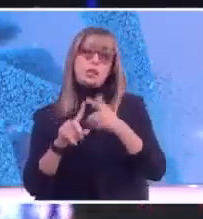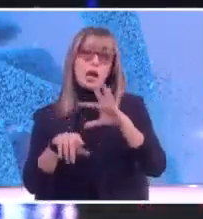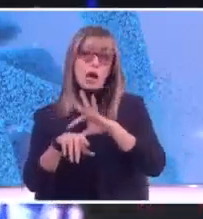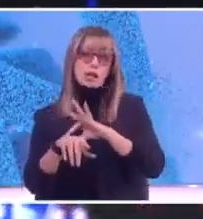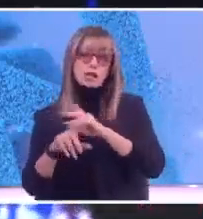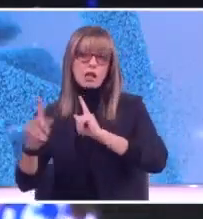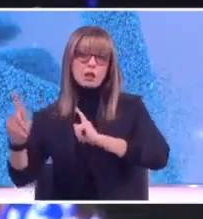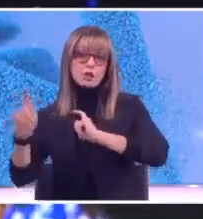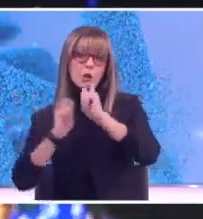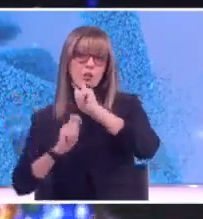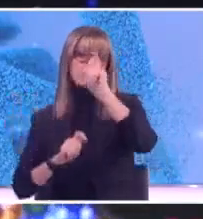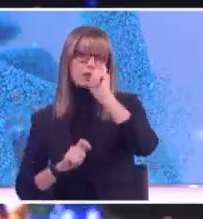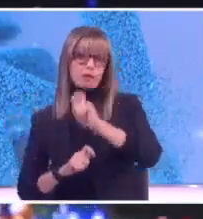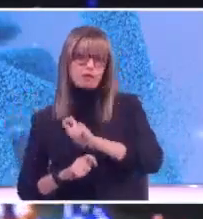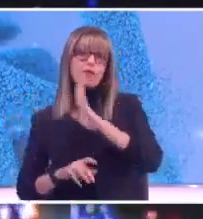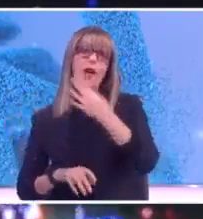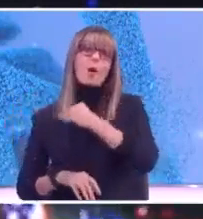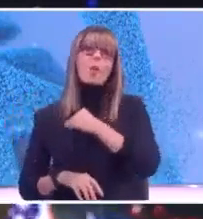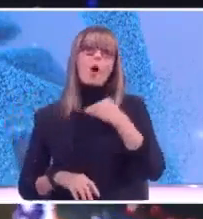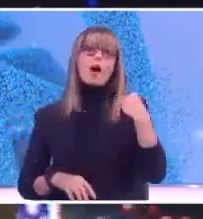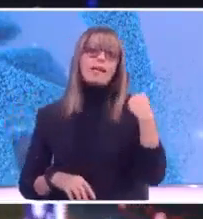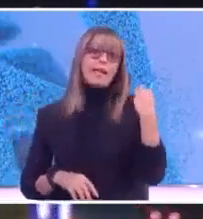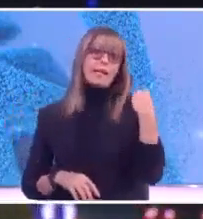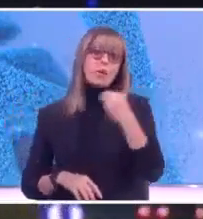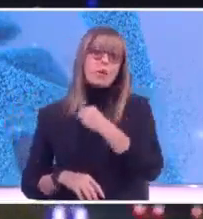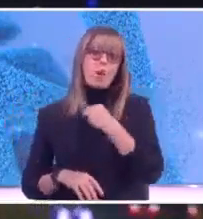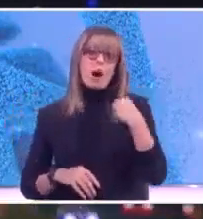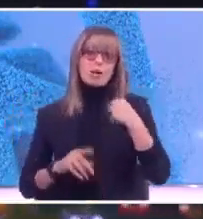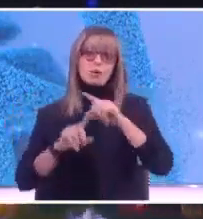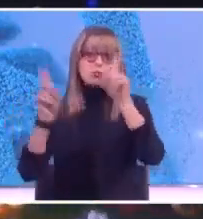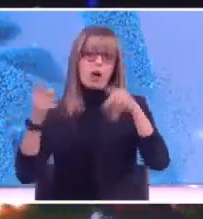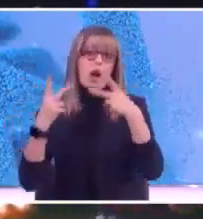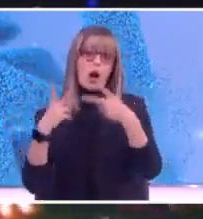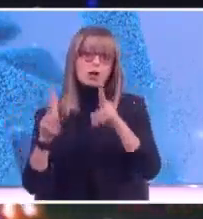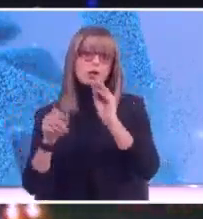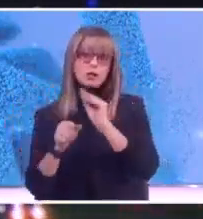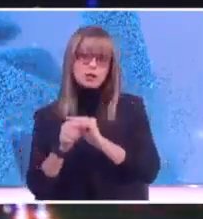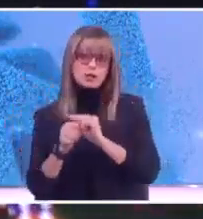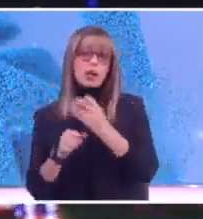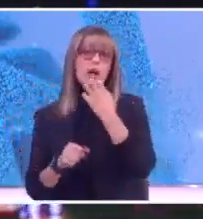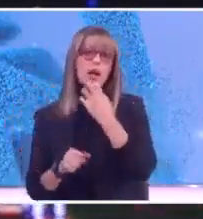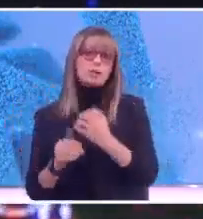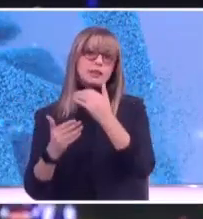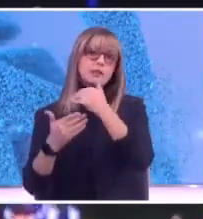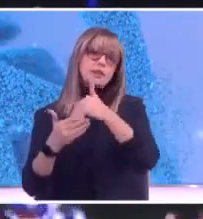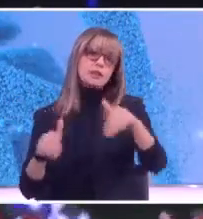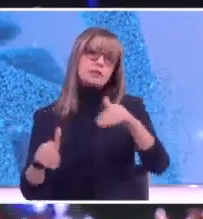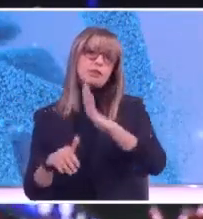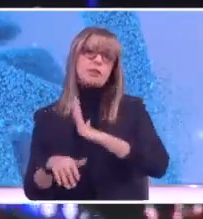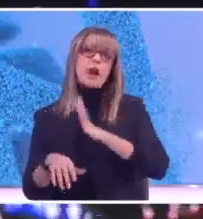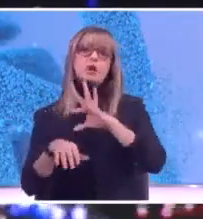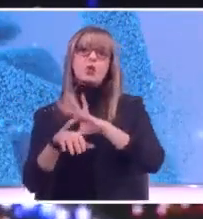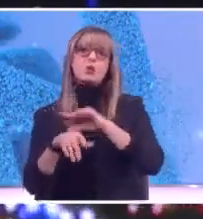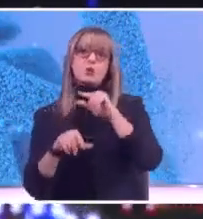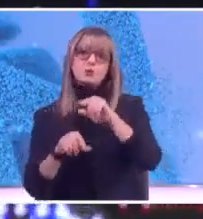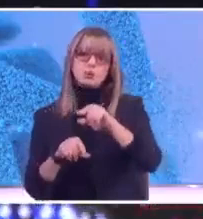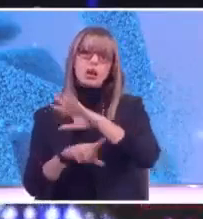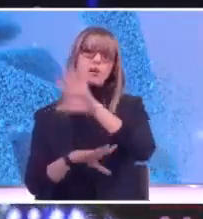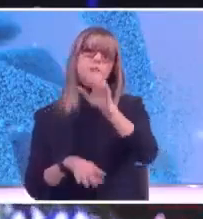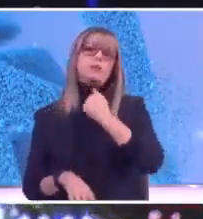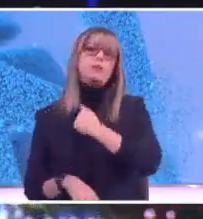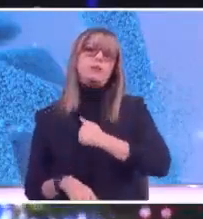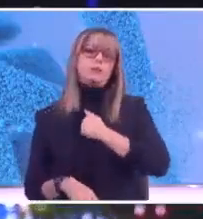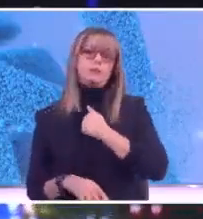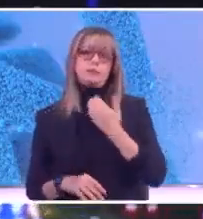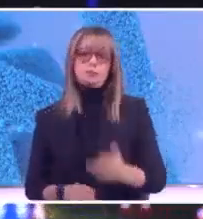hastaneyle yapılacak sözleşme ve yeni muayenehane açacaklar içinse kadro sınırlaması var. Doktorlar bu şartlara tepkili.